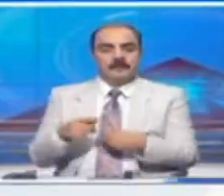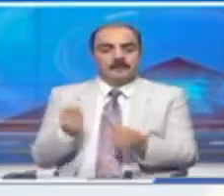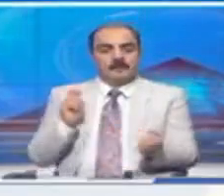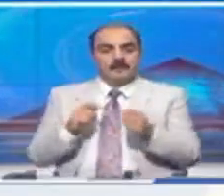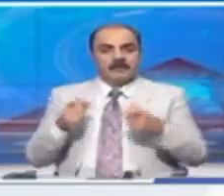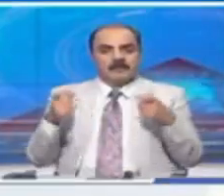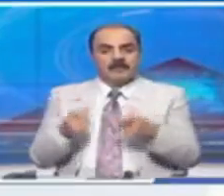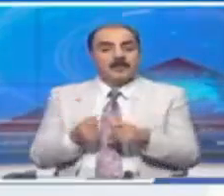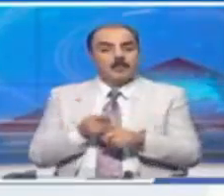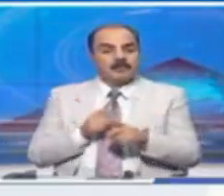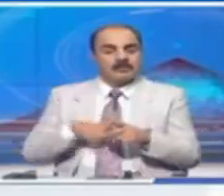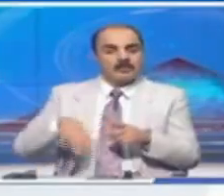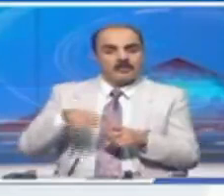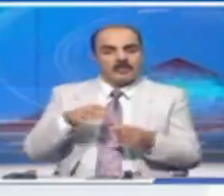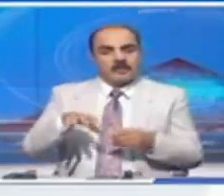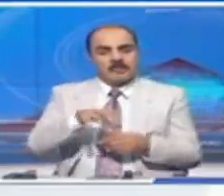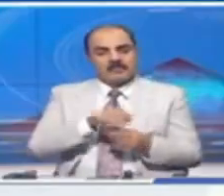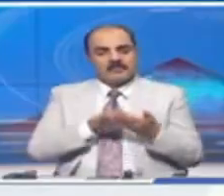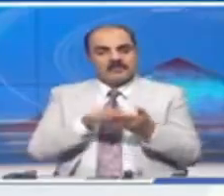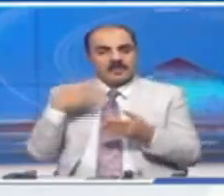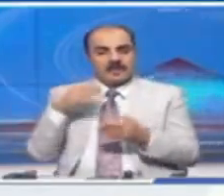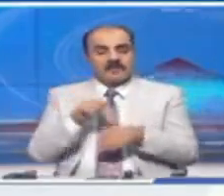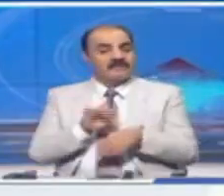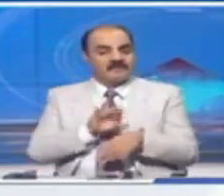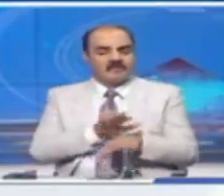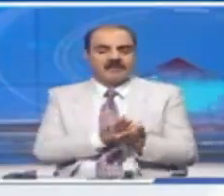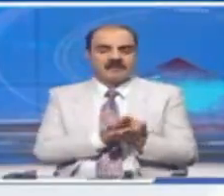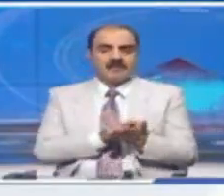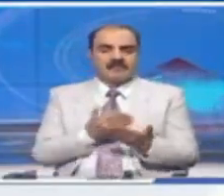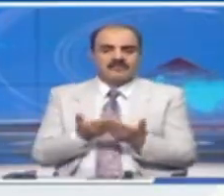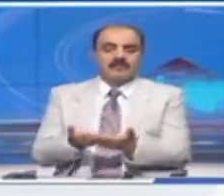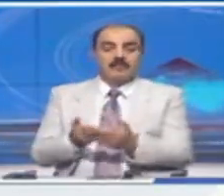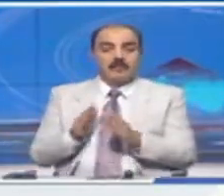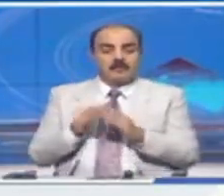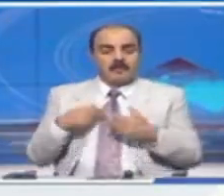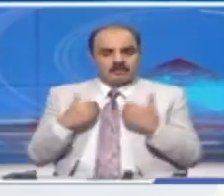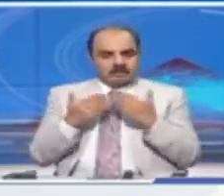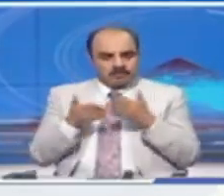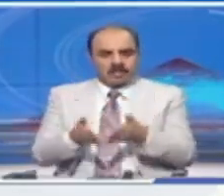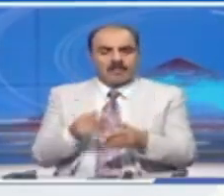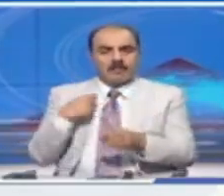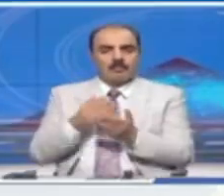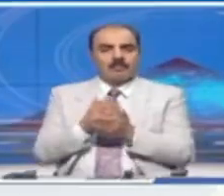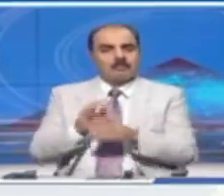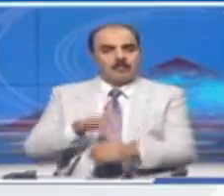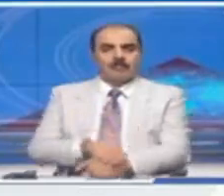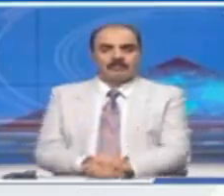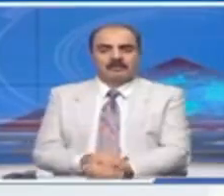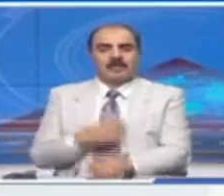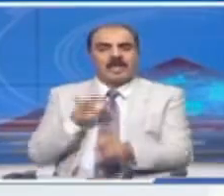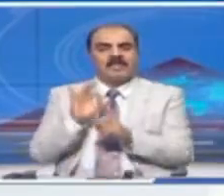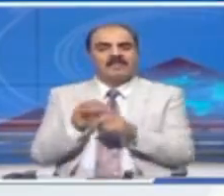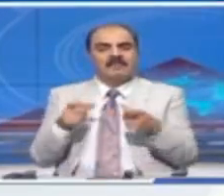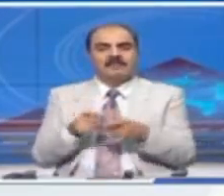تتواصل أعمال الاجتماع الوزاري لدول الجوار الليبي بالعاصمة الجزائرية، وذلك بمشاركة وزير الخارجية سامح شكري. ويهدف